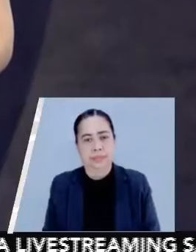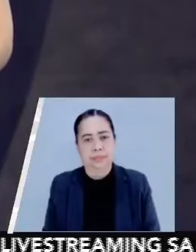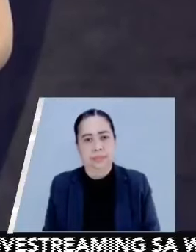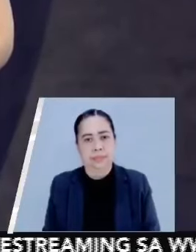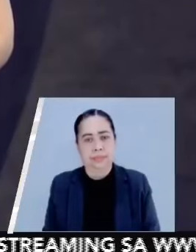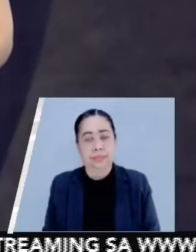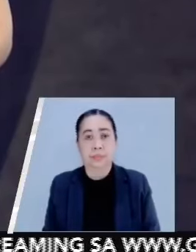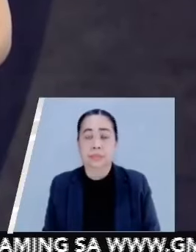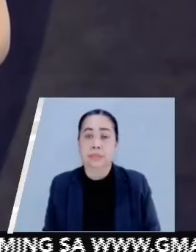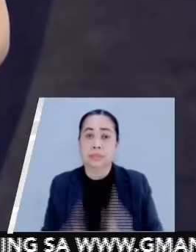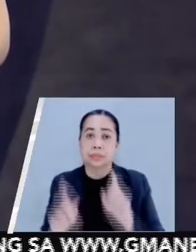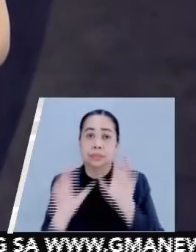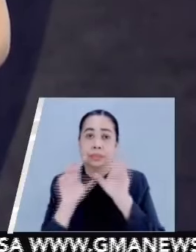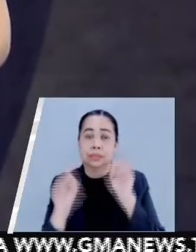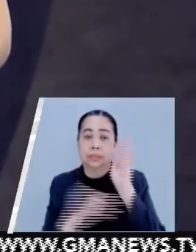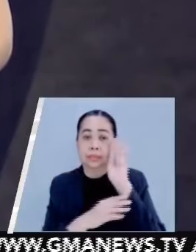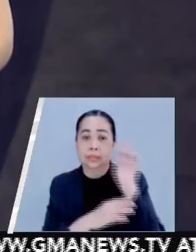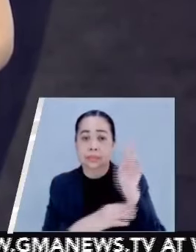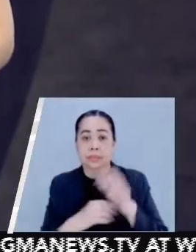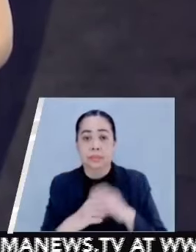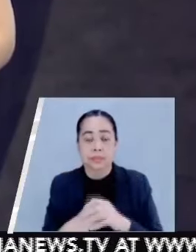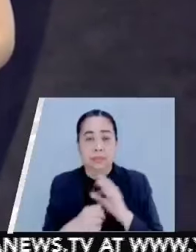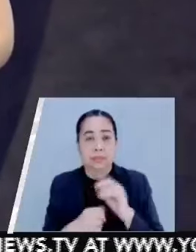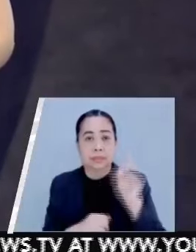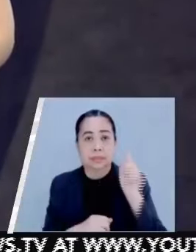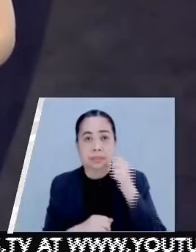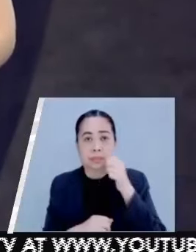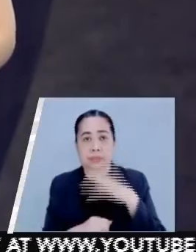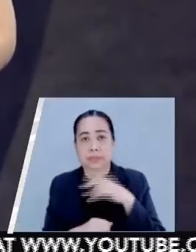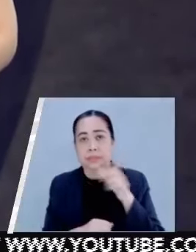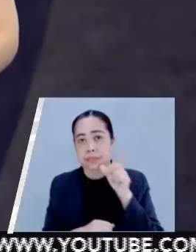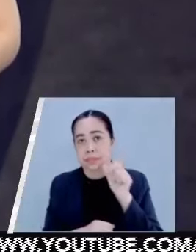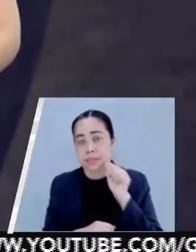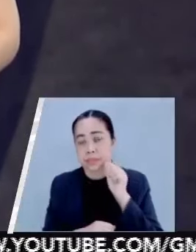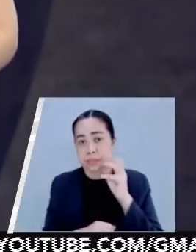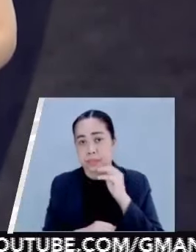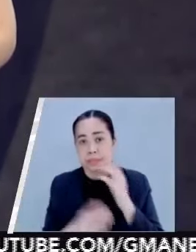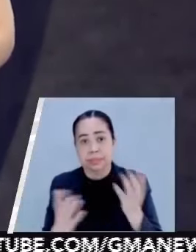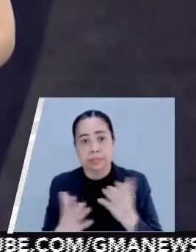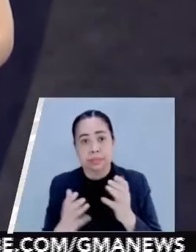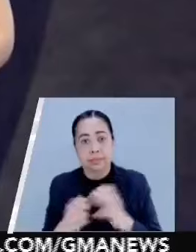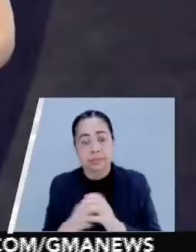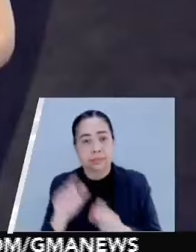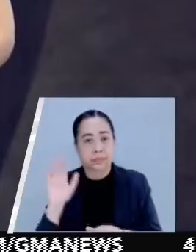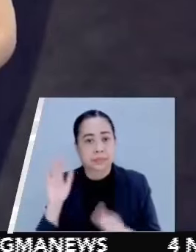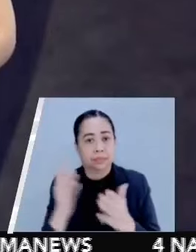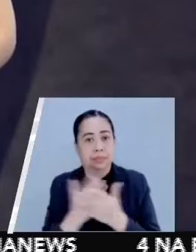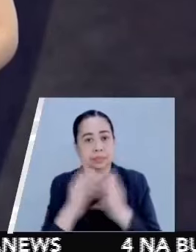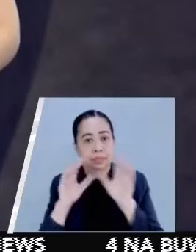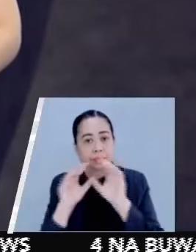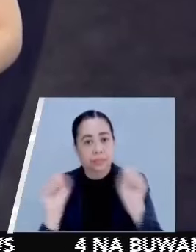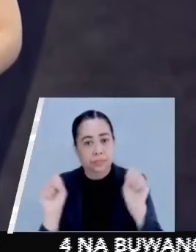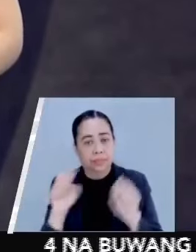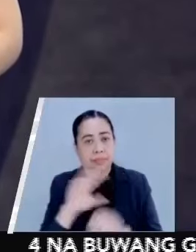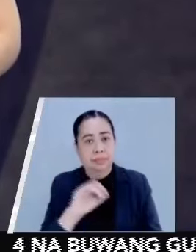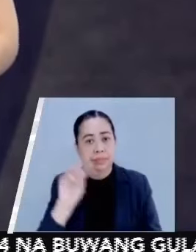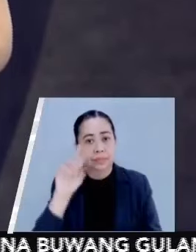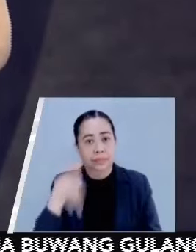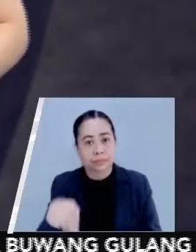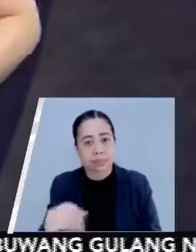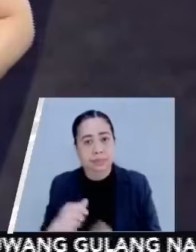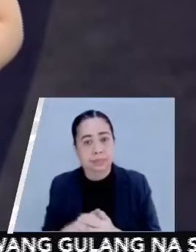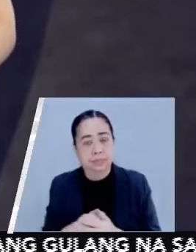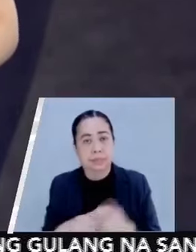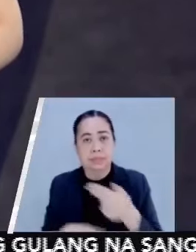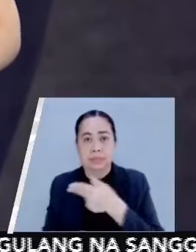Dumalo po sina Pangulong Bongbong Marcos at First Lady Lisa Araneta Marcos sa panunumpa ng bagong presidente at vice-presidente ng Indonesia